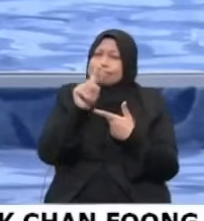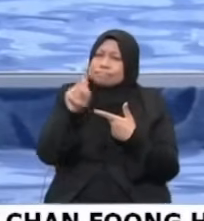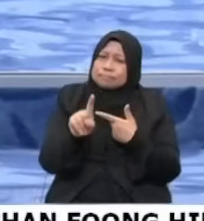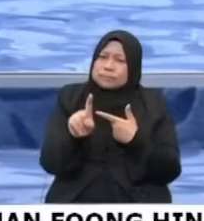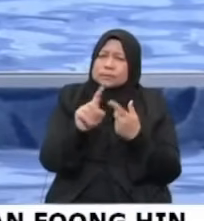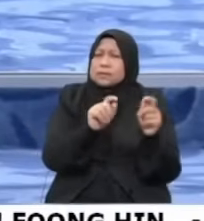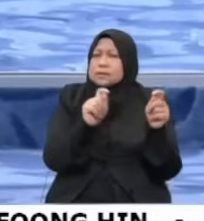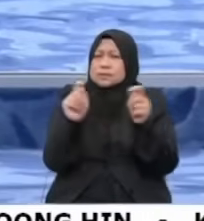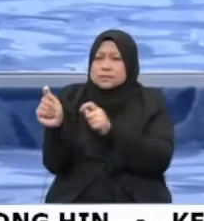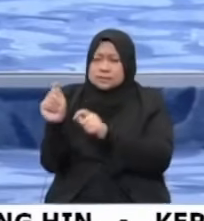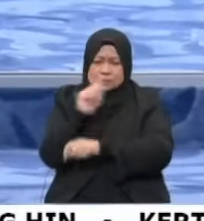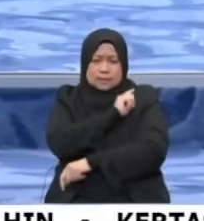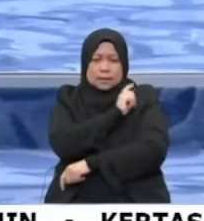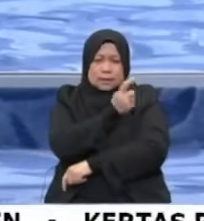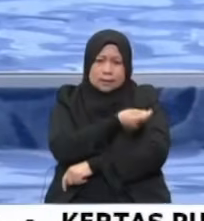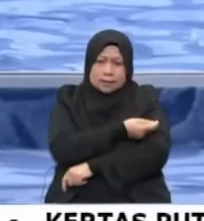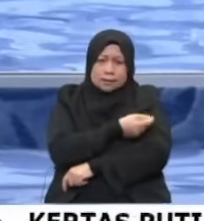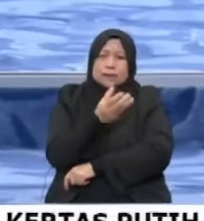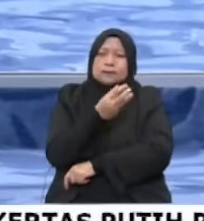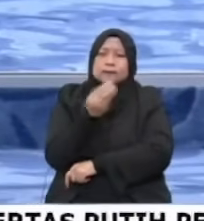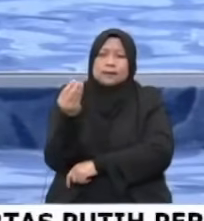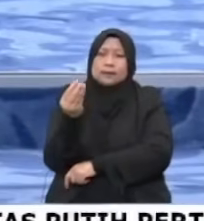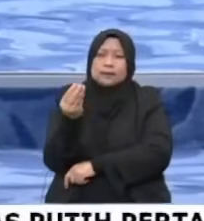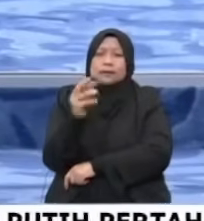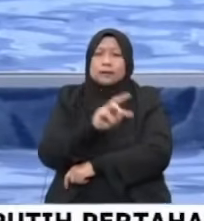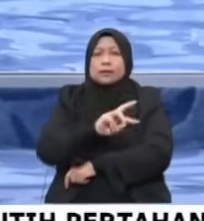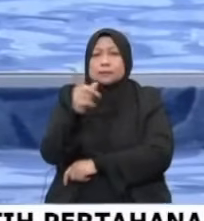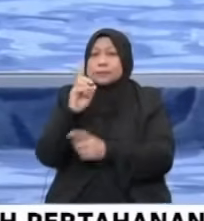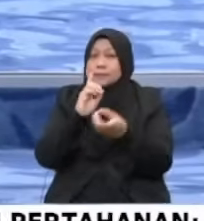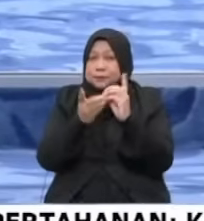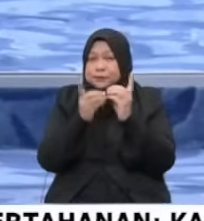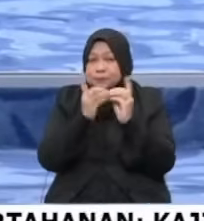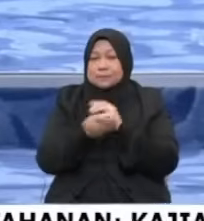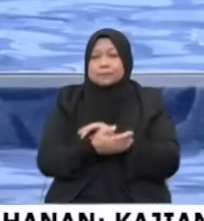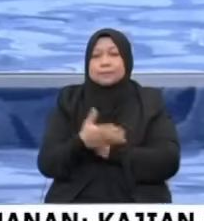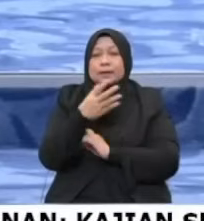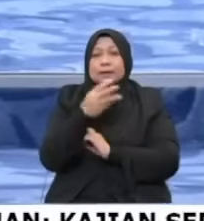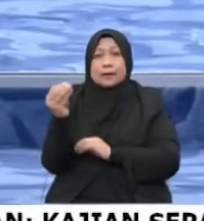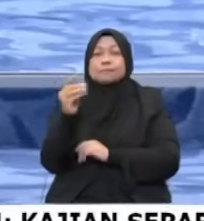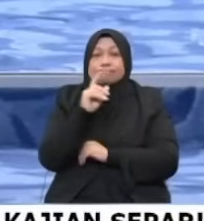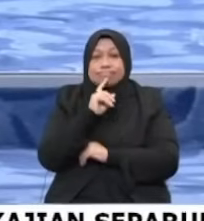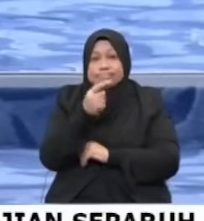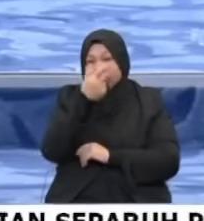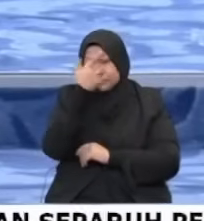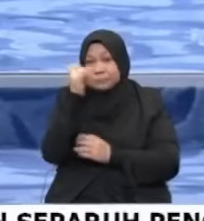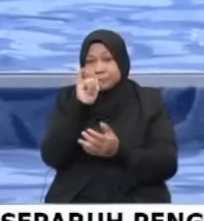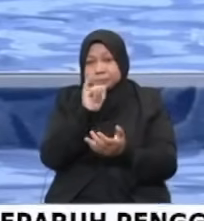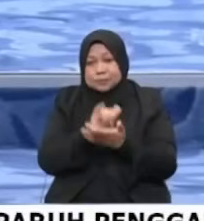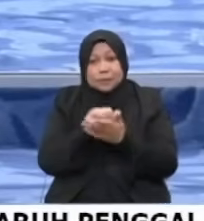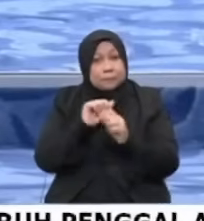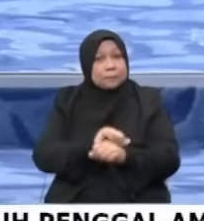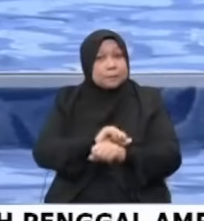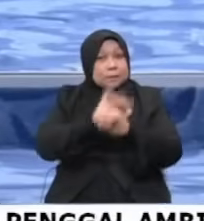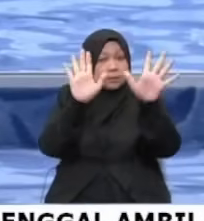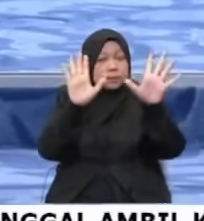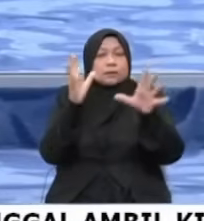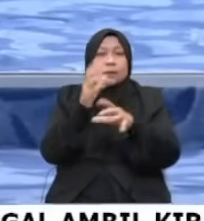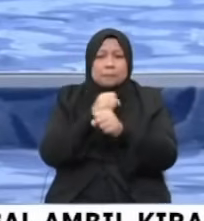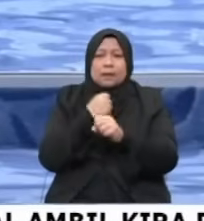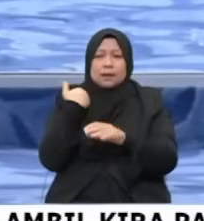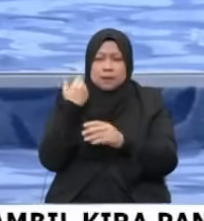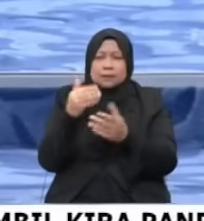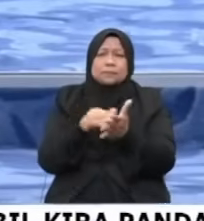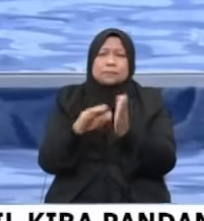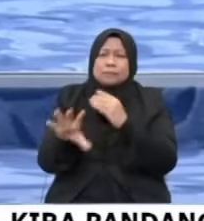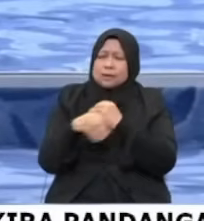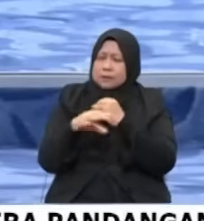transisi tenaga dan juga transformasi digital dan sebab itulah dengan penjelasan ini dapat menambah